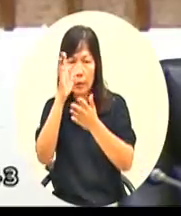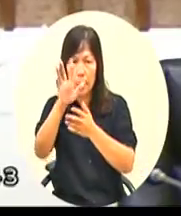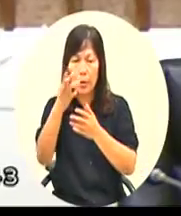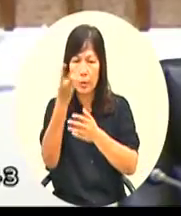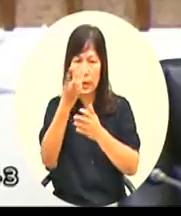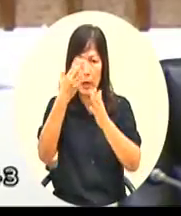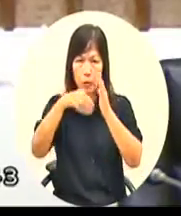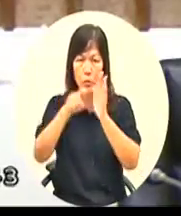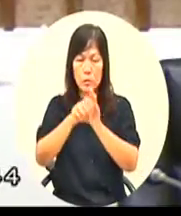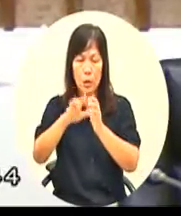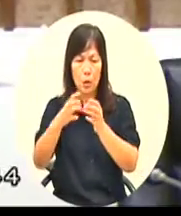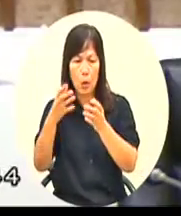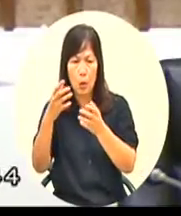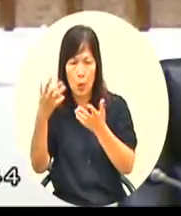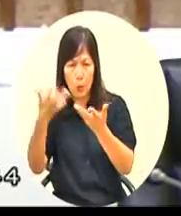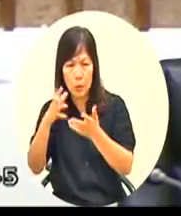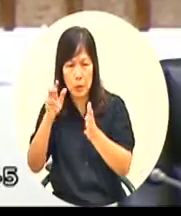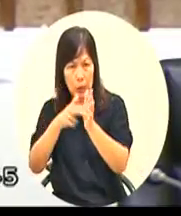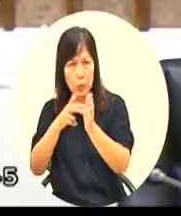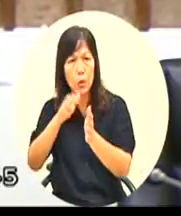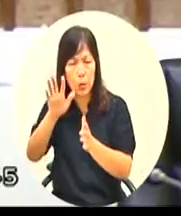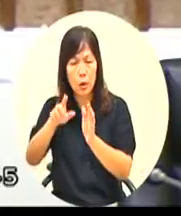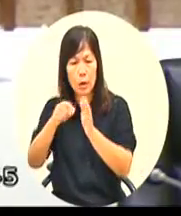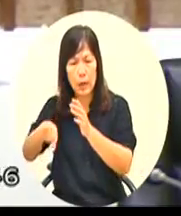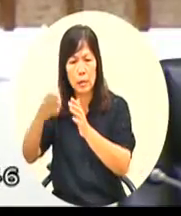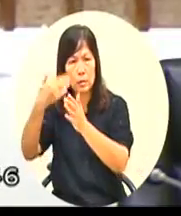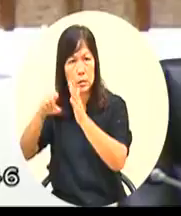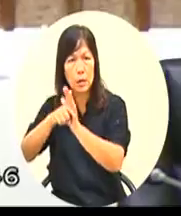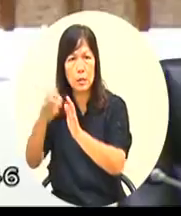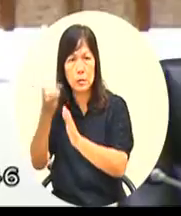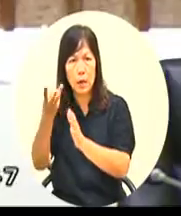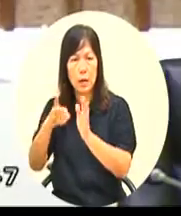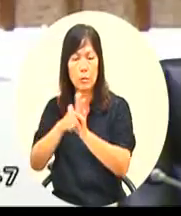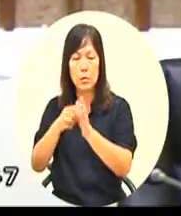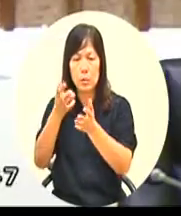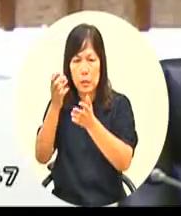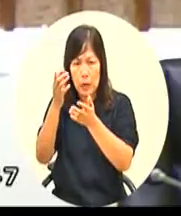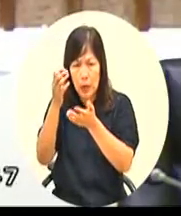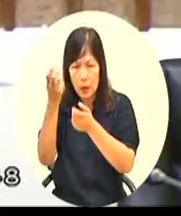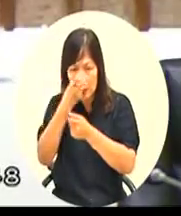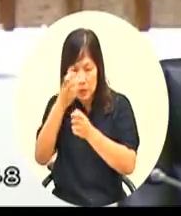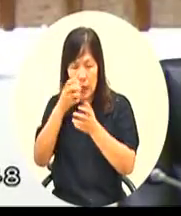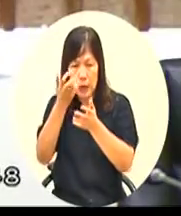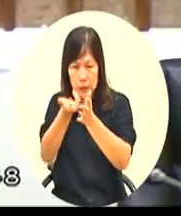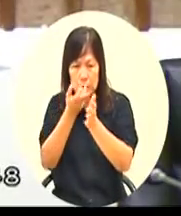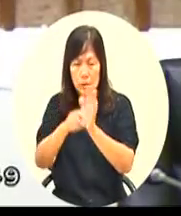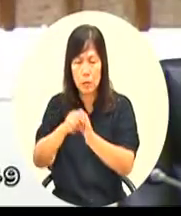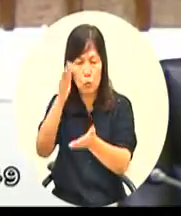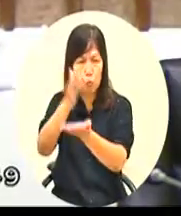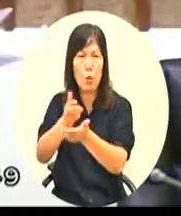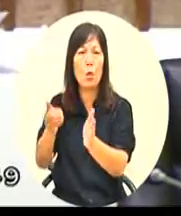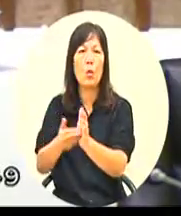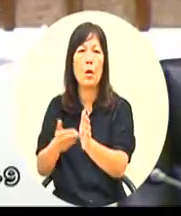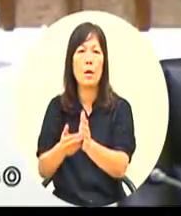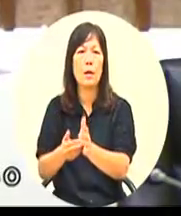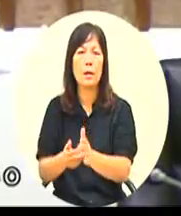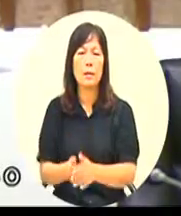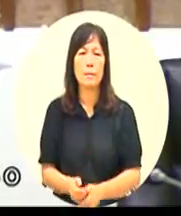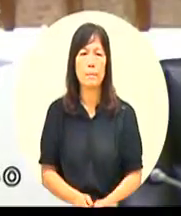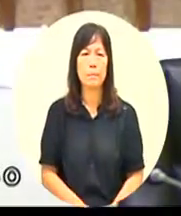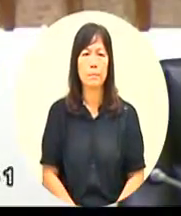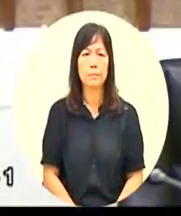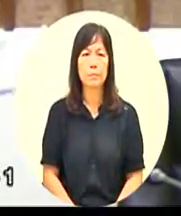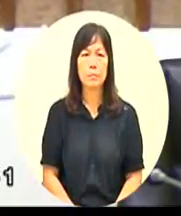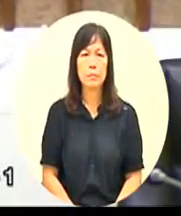用到这种问题有，不过那三所学校就是在清查之前就已经可能停止用大同的这些油了。